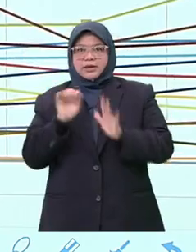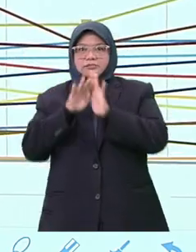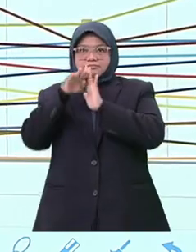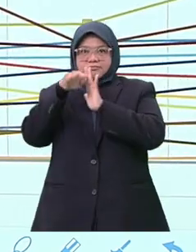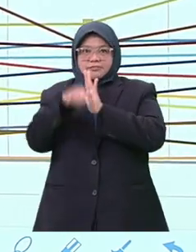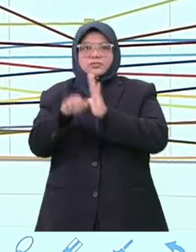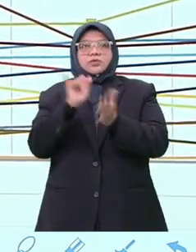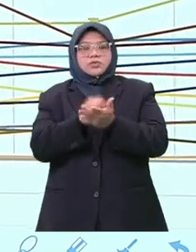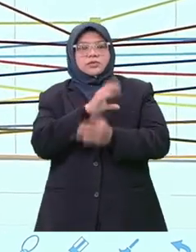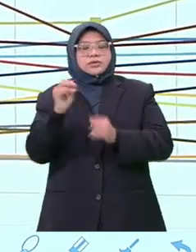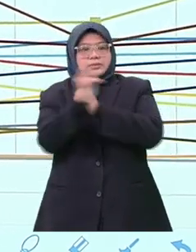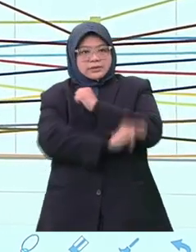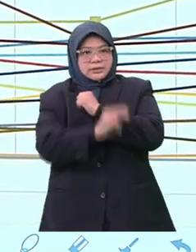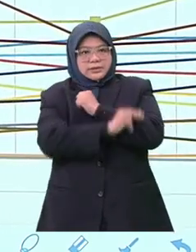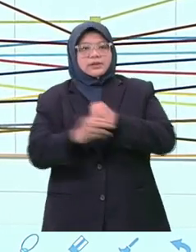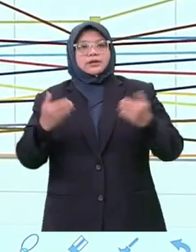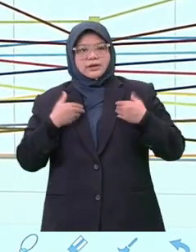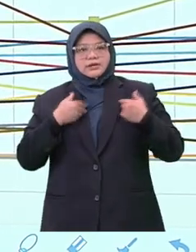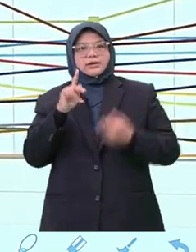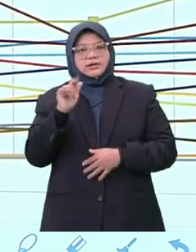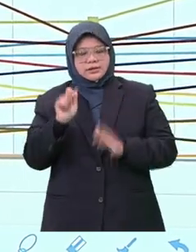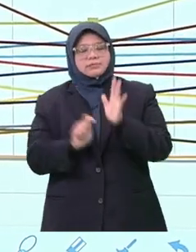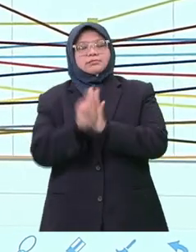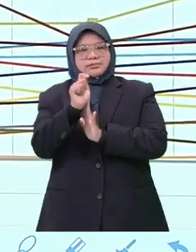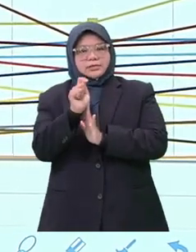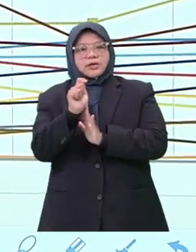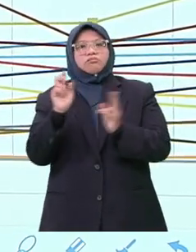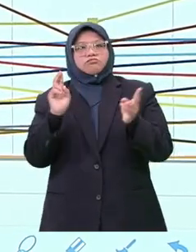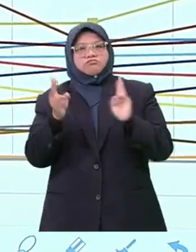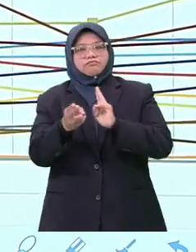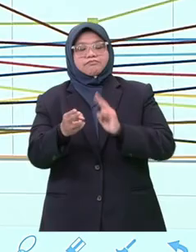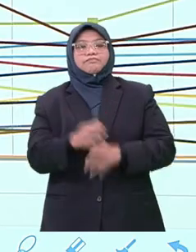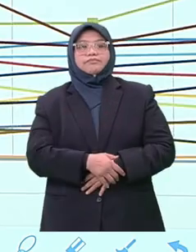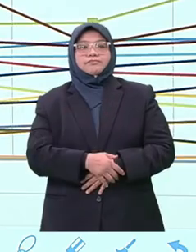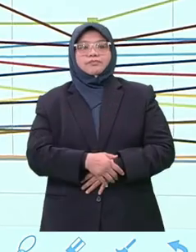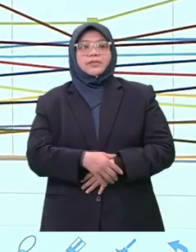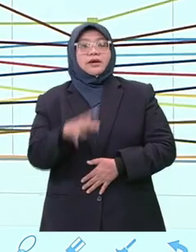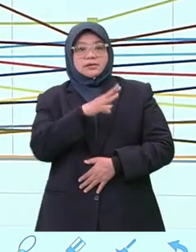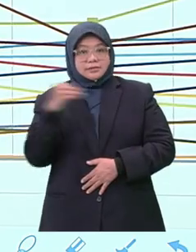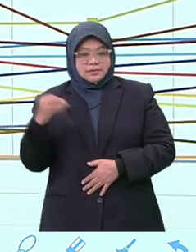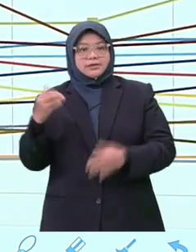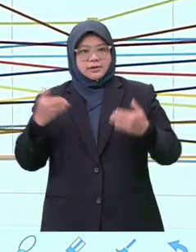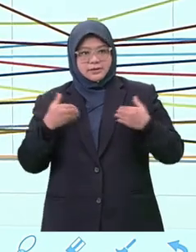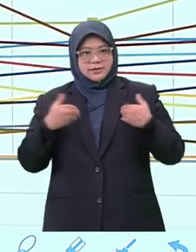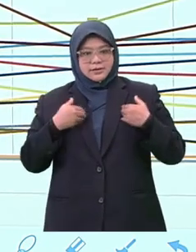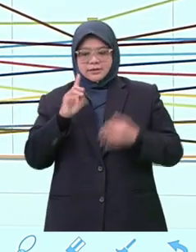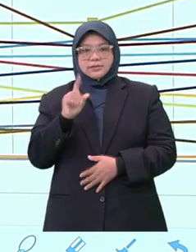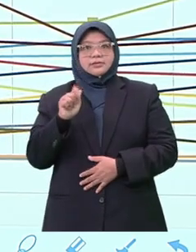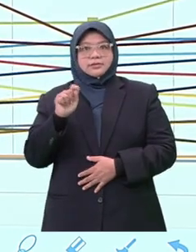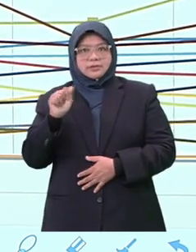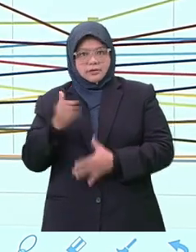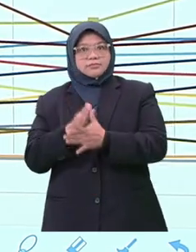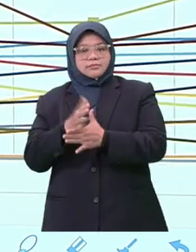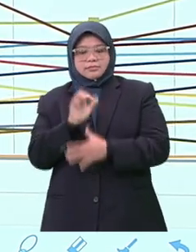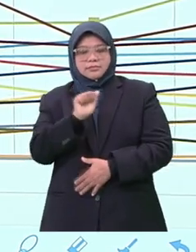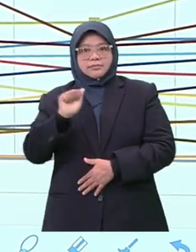tapi lama sekali sama negeri yang mencatatkan Kiss yang tertinggi juga berubah dari tadi itu antara Atta ataupun data lain diskusikan